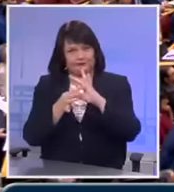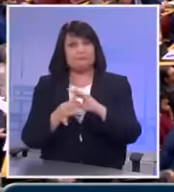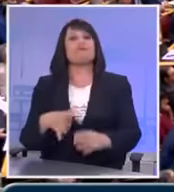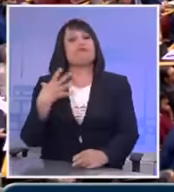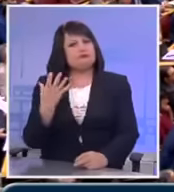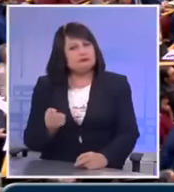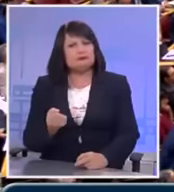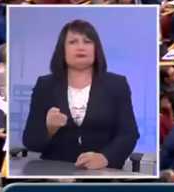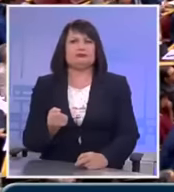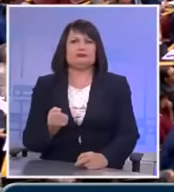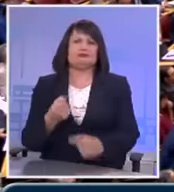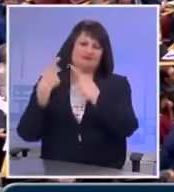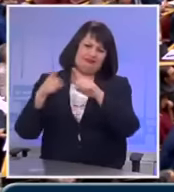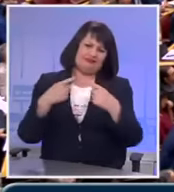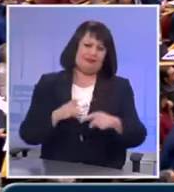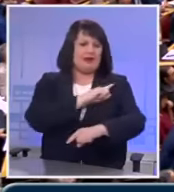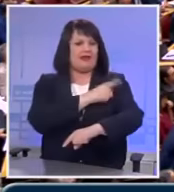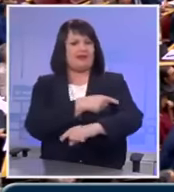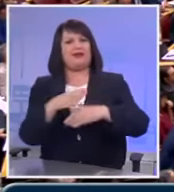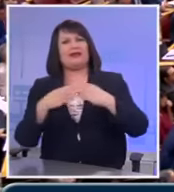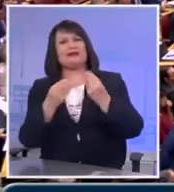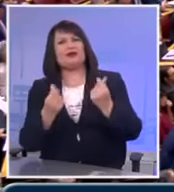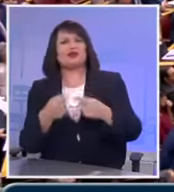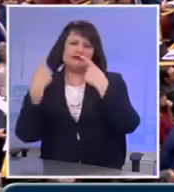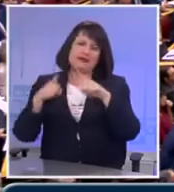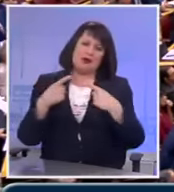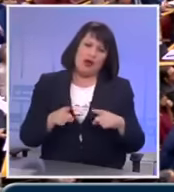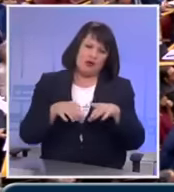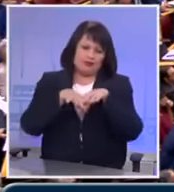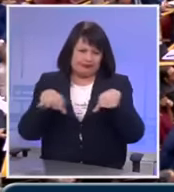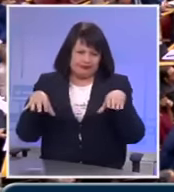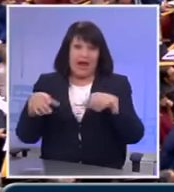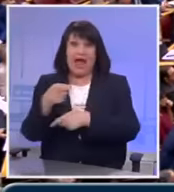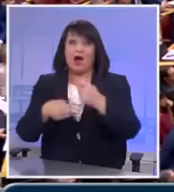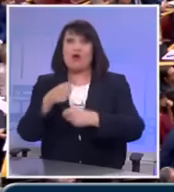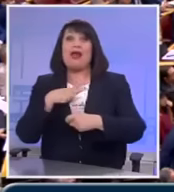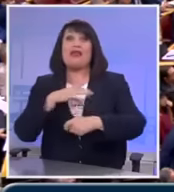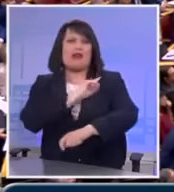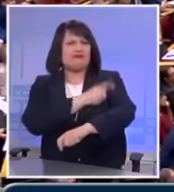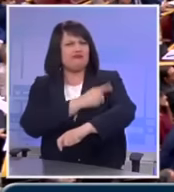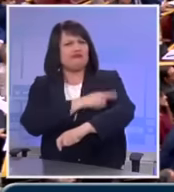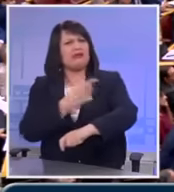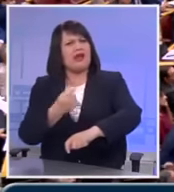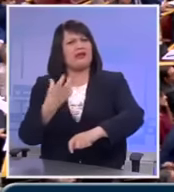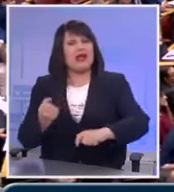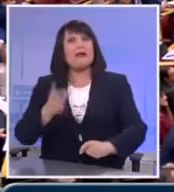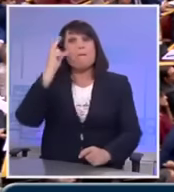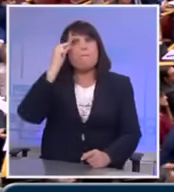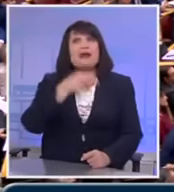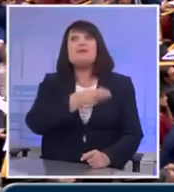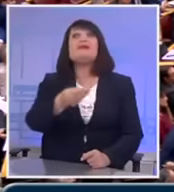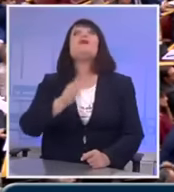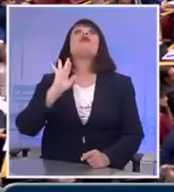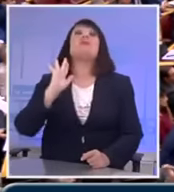υπάρχει ένα χάσμα δεξιοτήτων δηλαδή πως η αγορά ζητάει δεξιότητες που τα πανεπιστήμια δεν